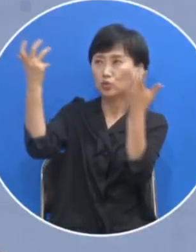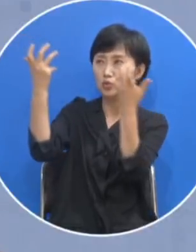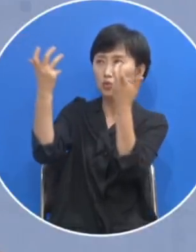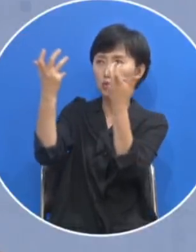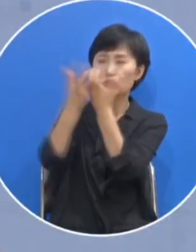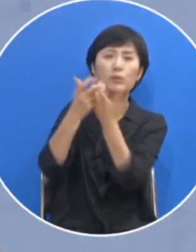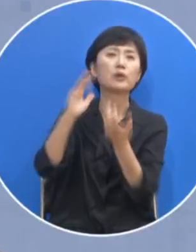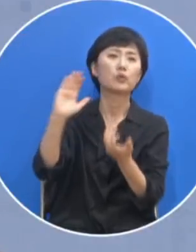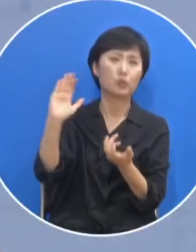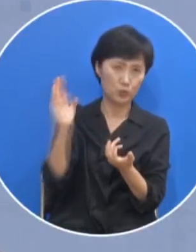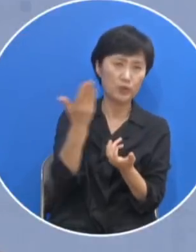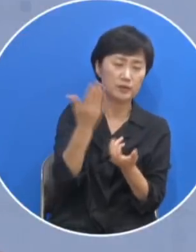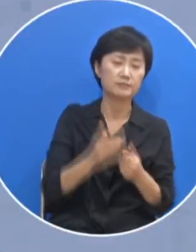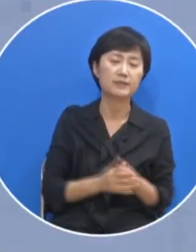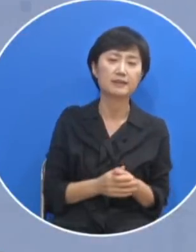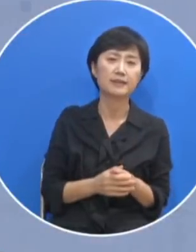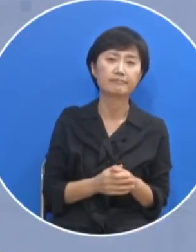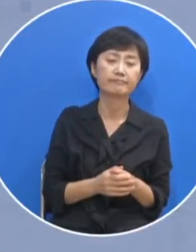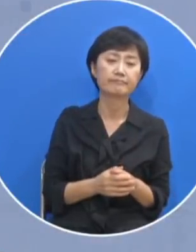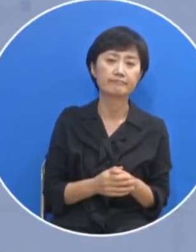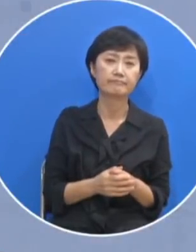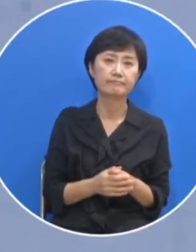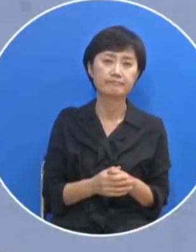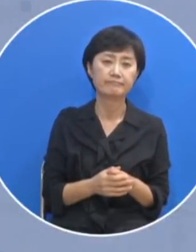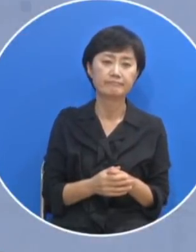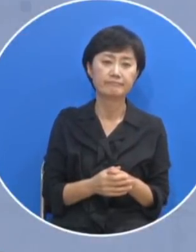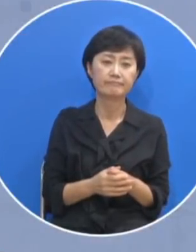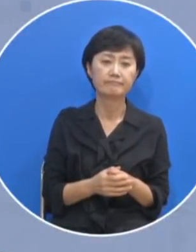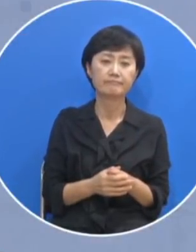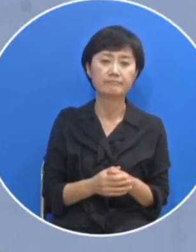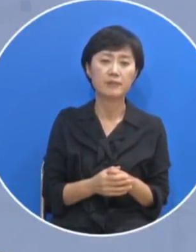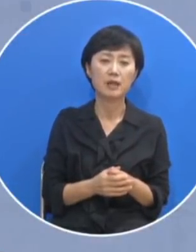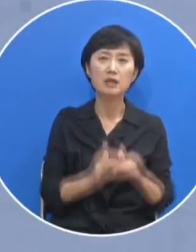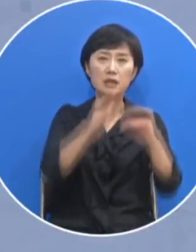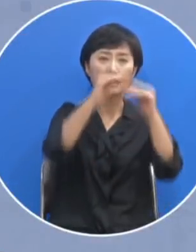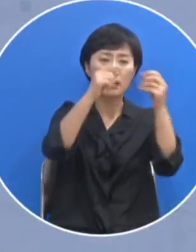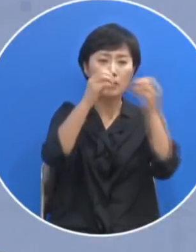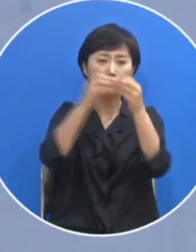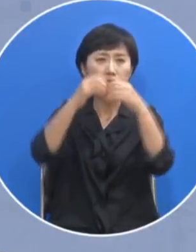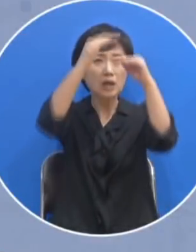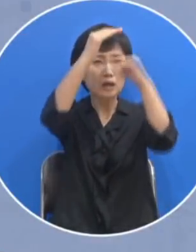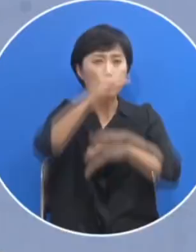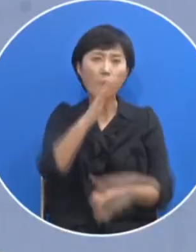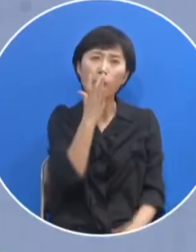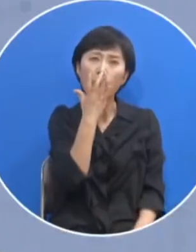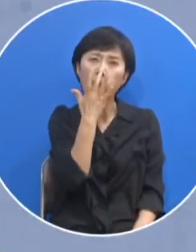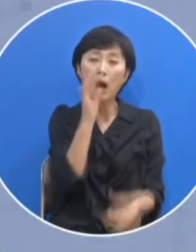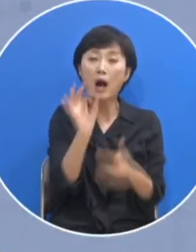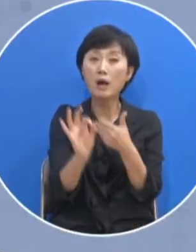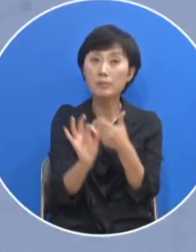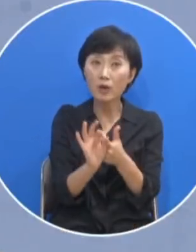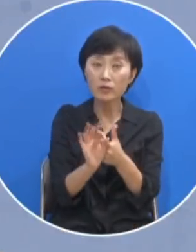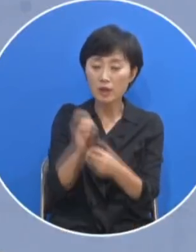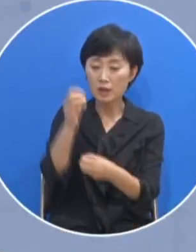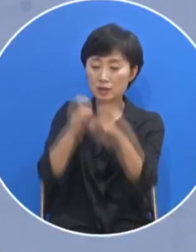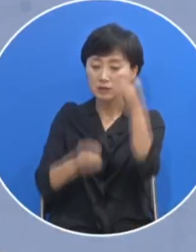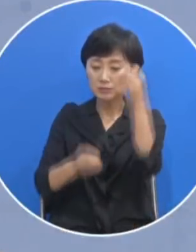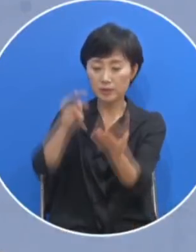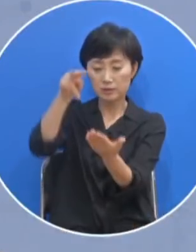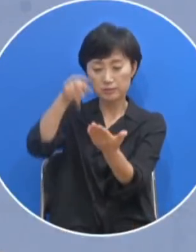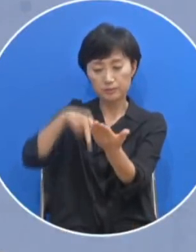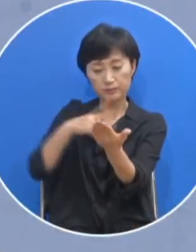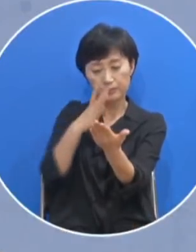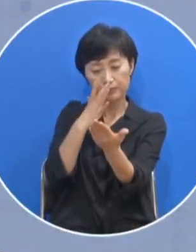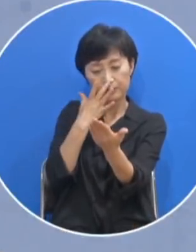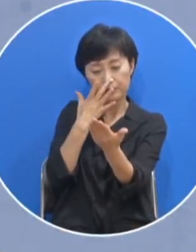또렷해 스크린 얽힘 그리구여 파네요 그래서 이 말을 모르면 다윗에 쉬 핀이 하도 다윗이 에 보면 거의 보좌에